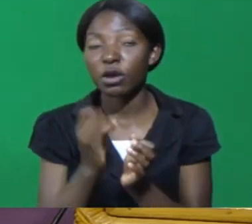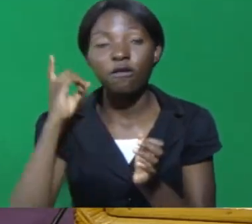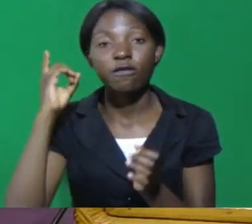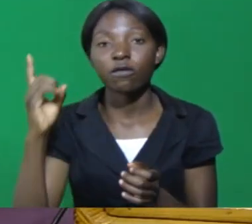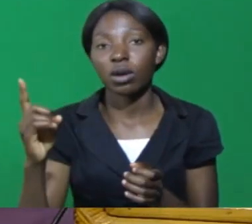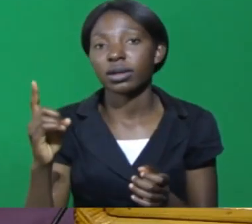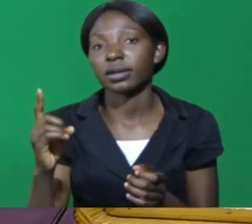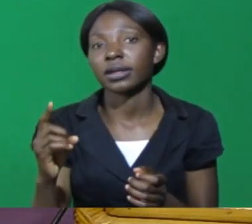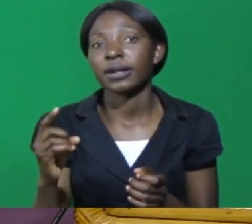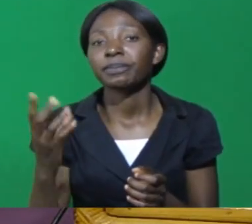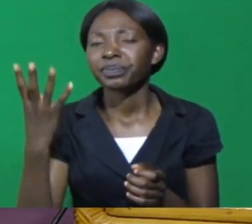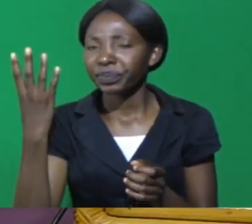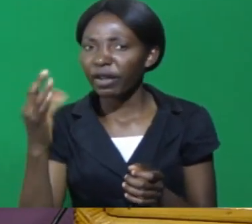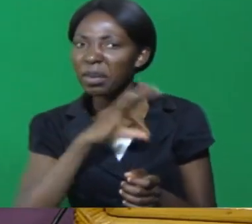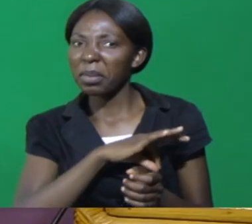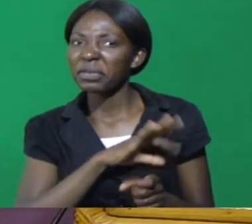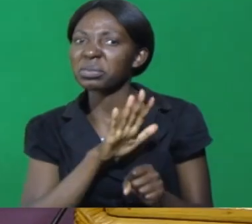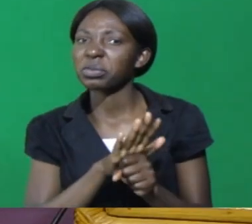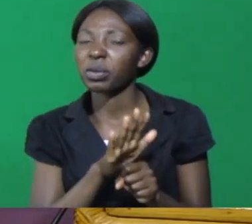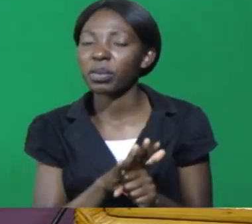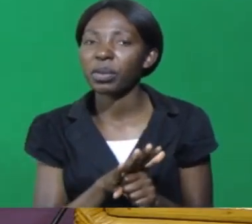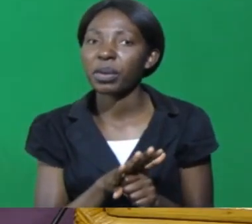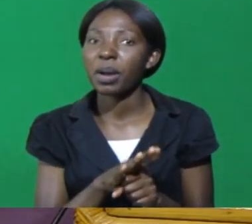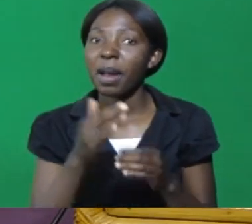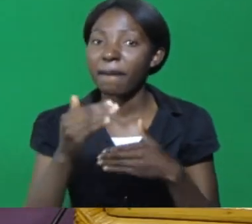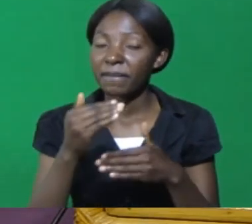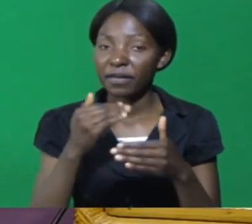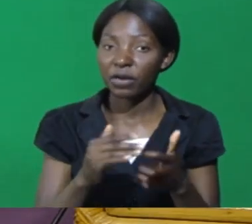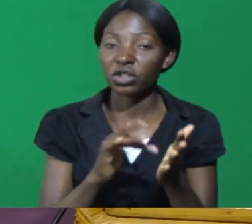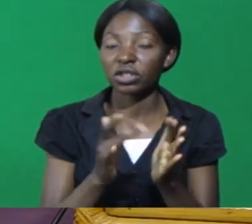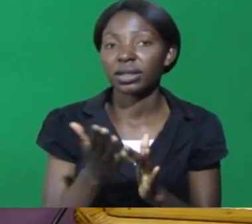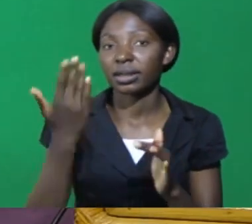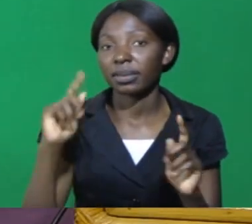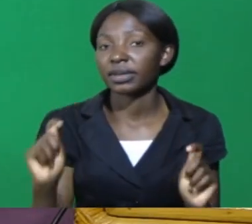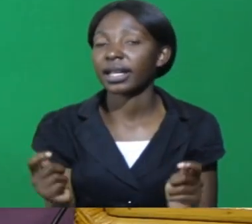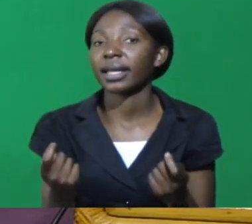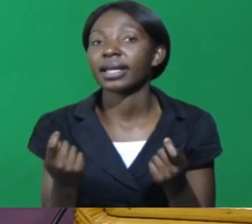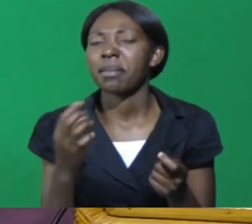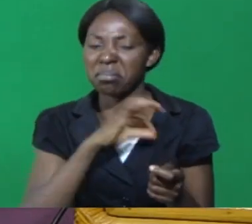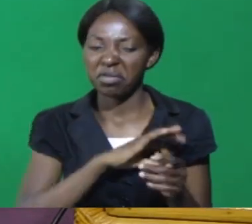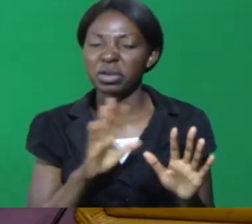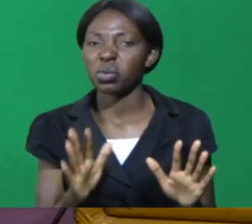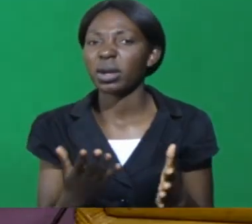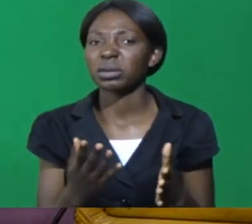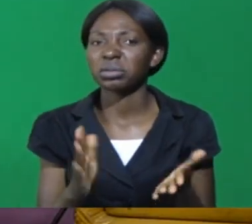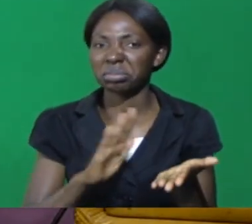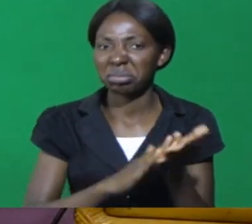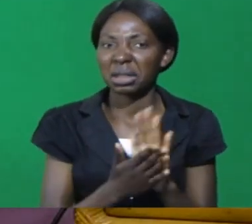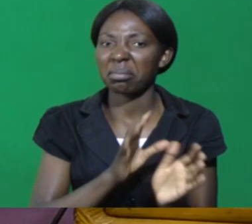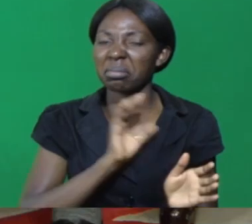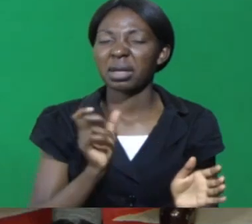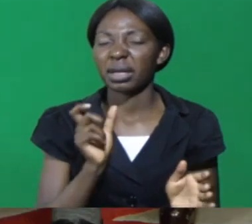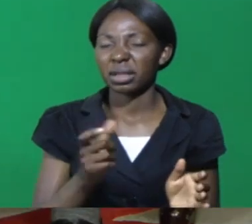zvine mabenefits api tisati tamirira Jesu achasati atouya. Pane mabenefits ere aripo. Pane kanyaya